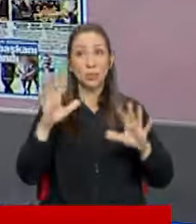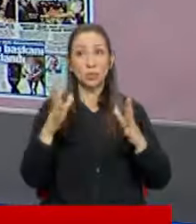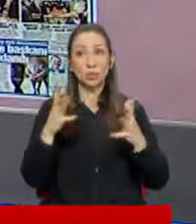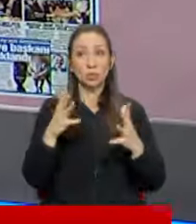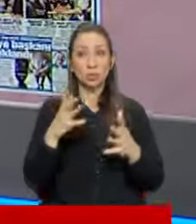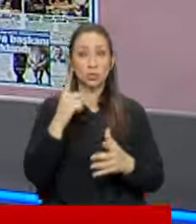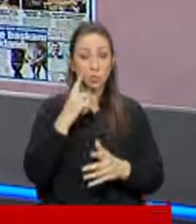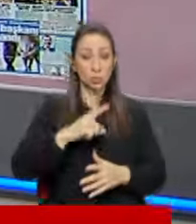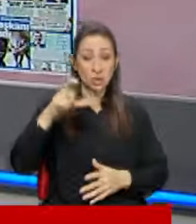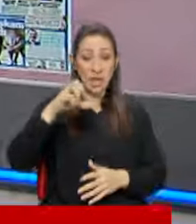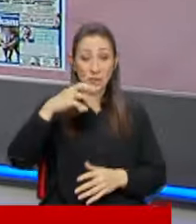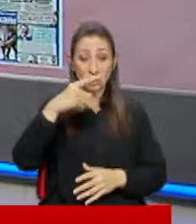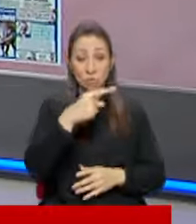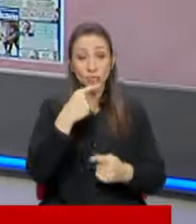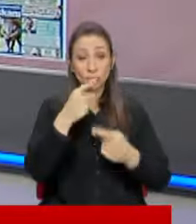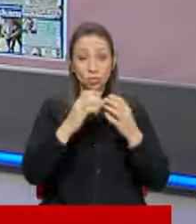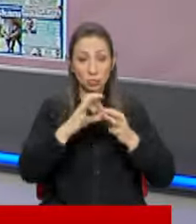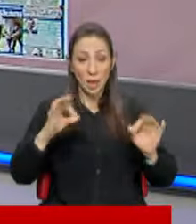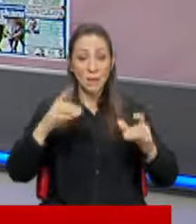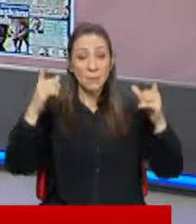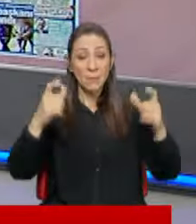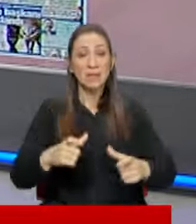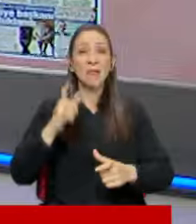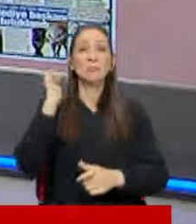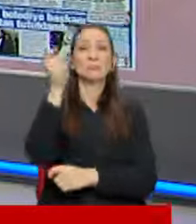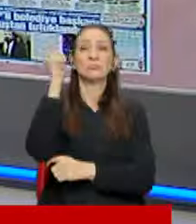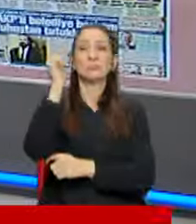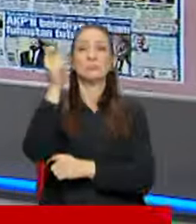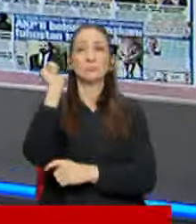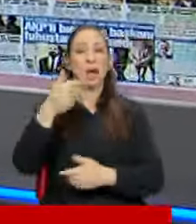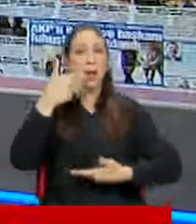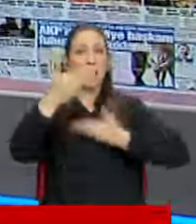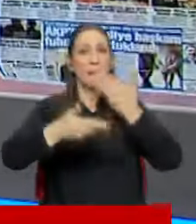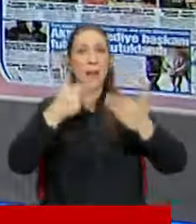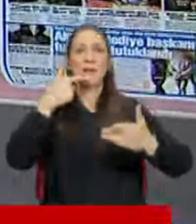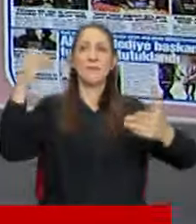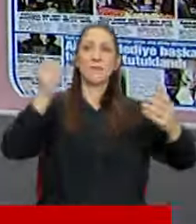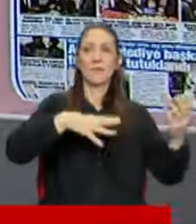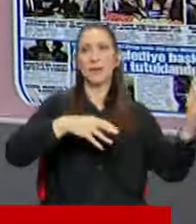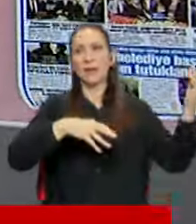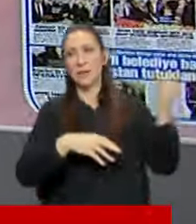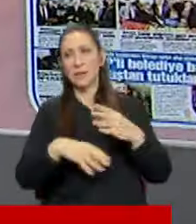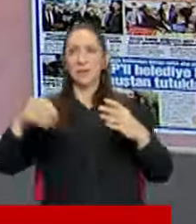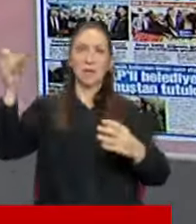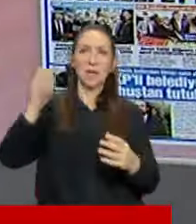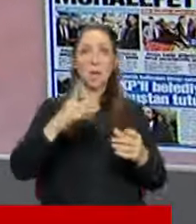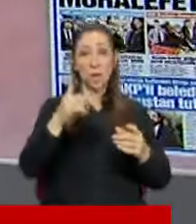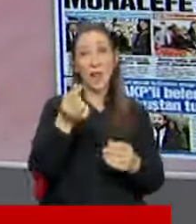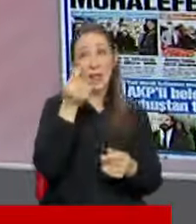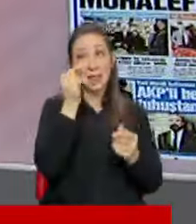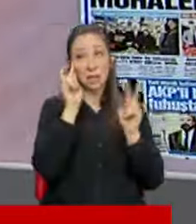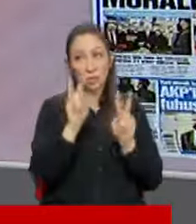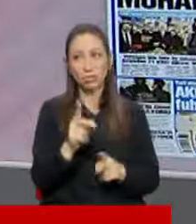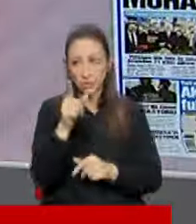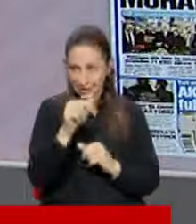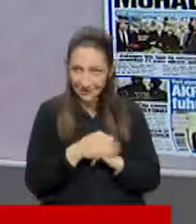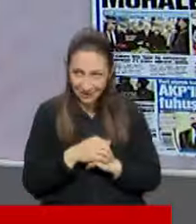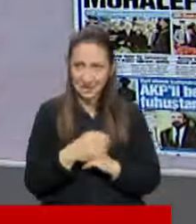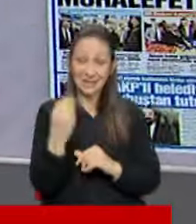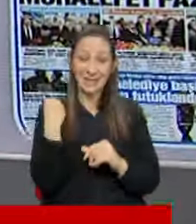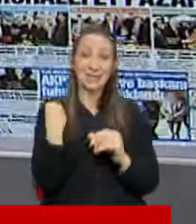bozuk. Cumhurbaşkanı Erdoğan sözleri meydandan meydana, ekrandan ekrana atışmalar, salvolar onlara da tanıklık edeceksiniz